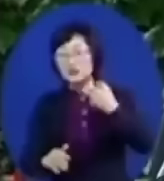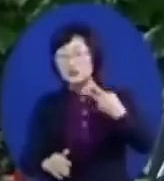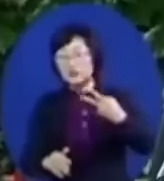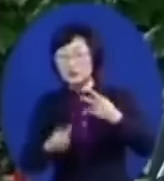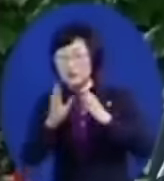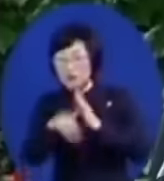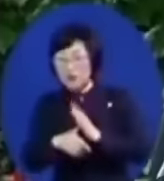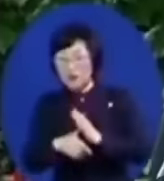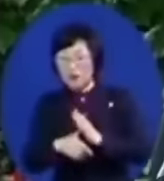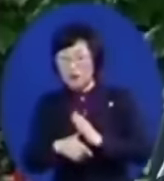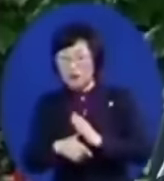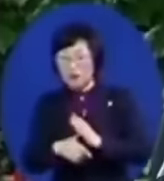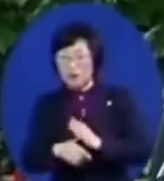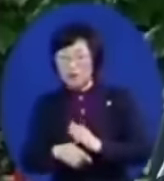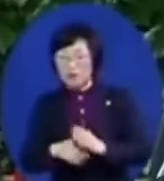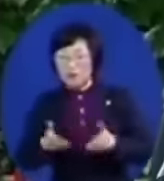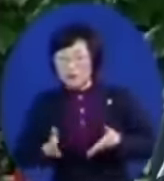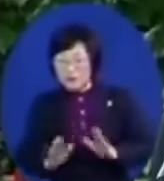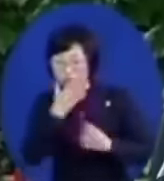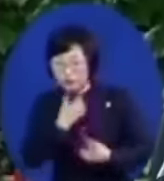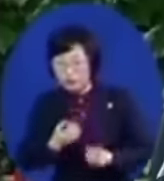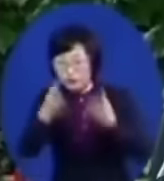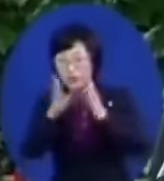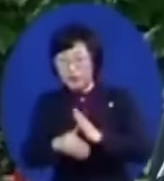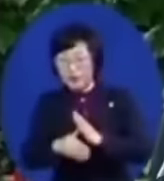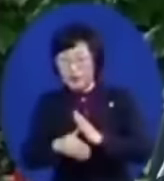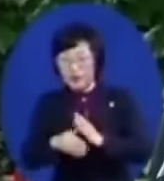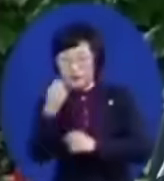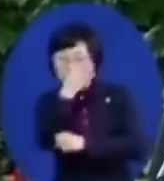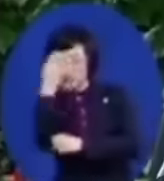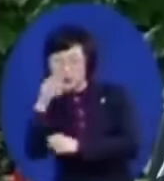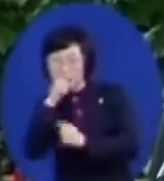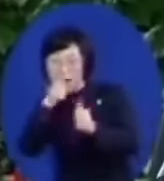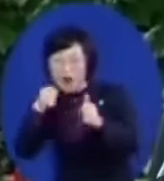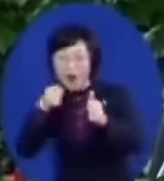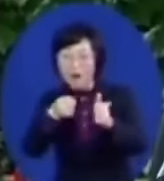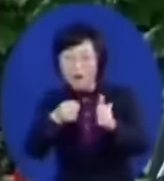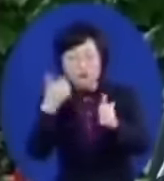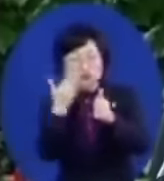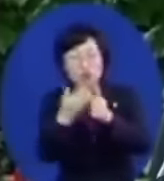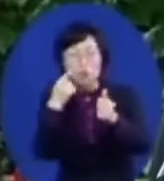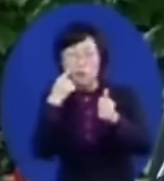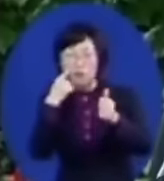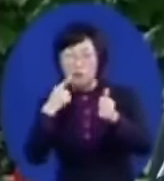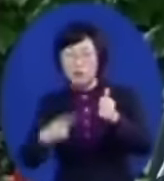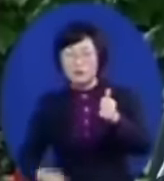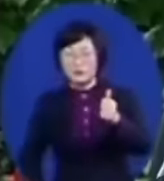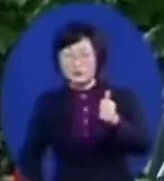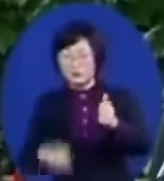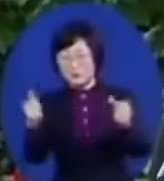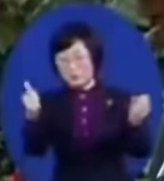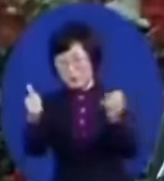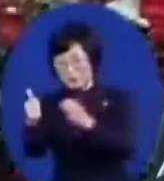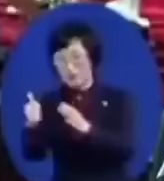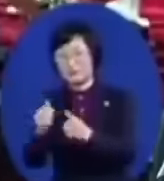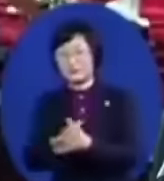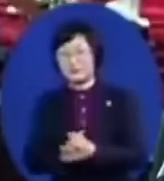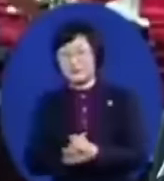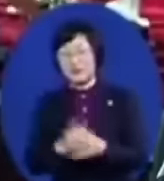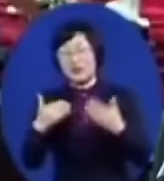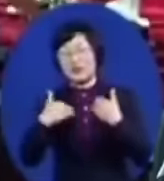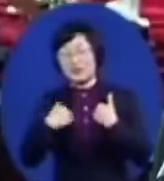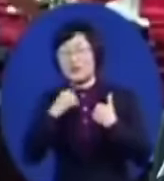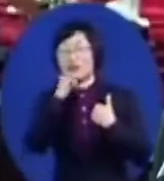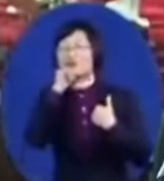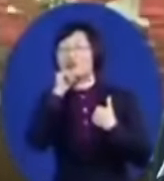생일을 축하하는 자리에서 기자가 그의 성공 이유를 묻자 그는 이렇게 대답했습니다. 저는